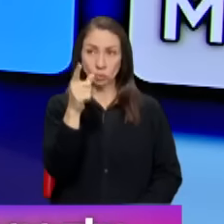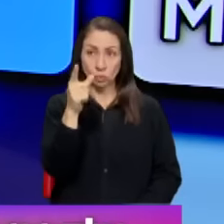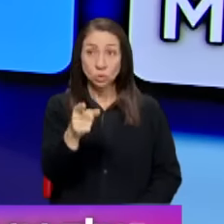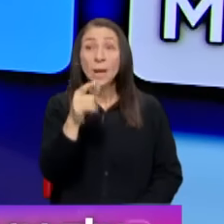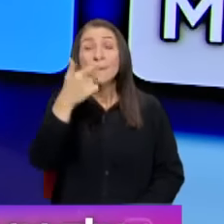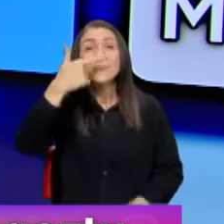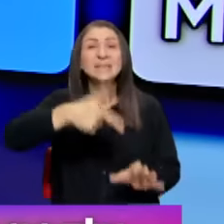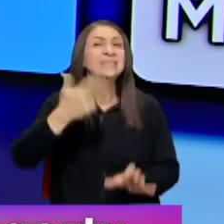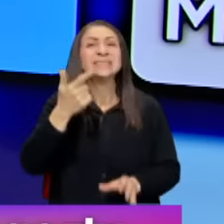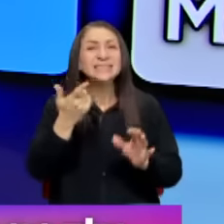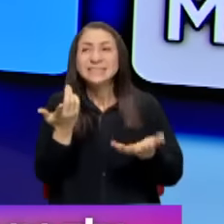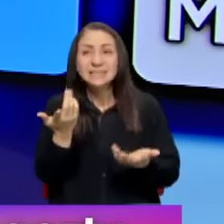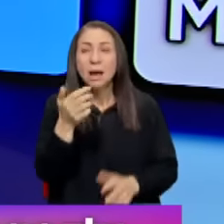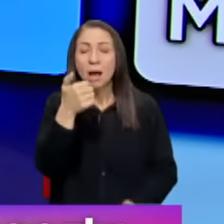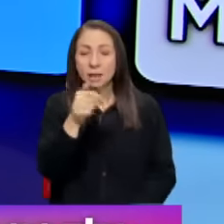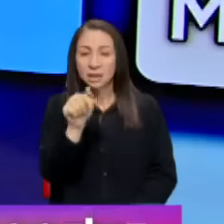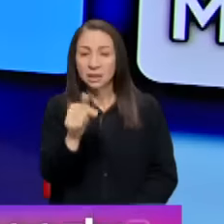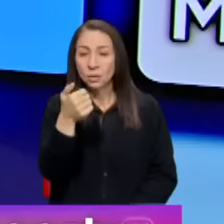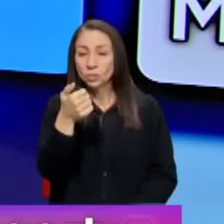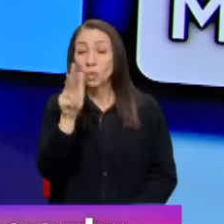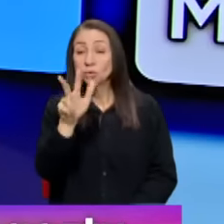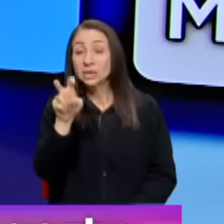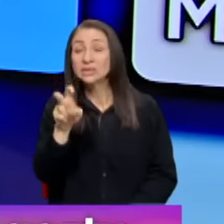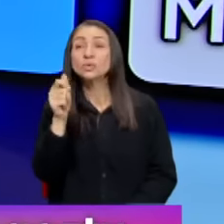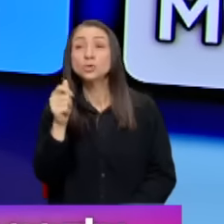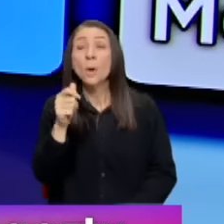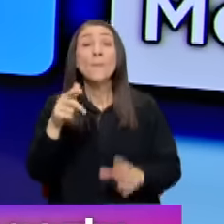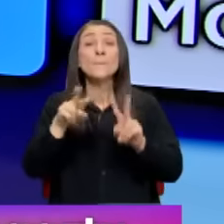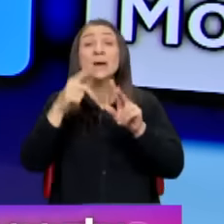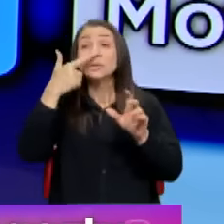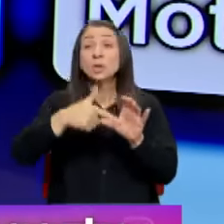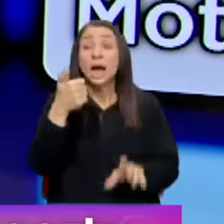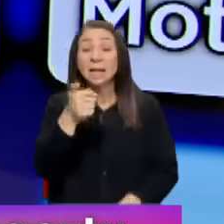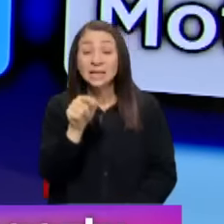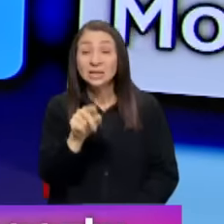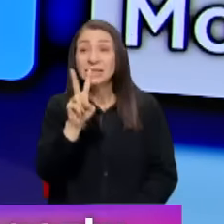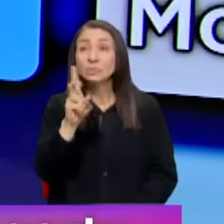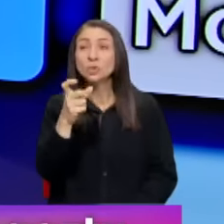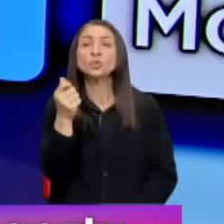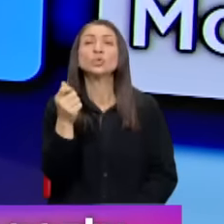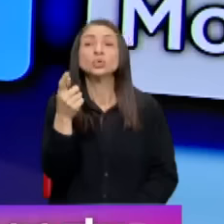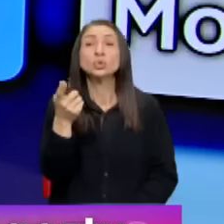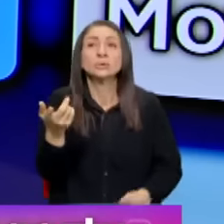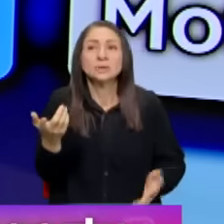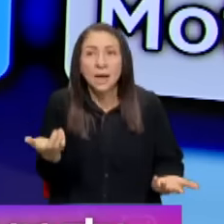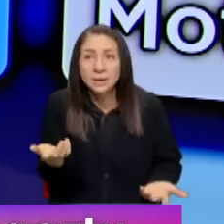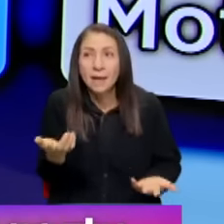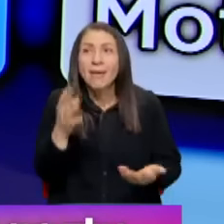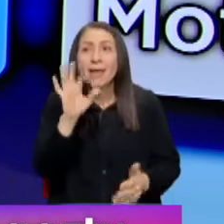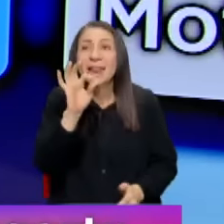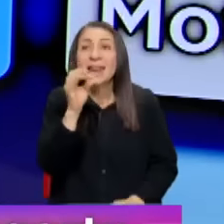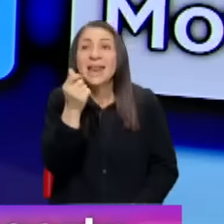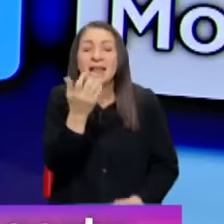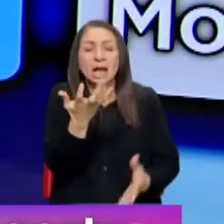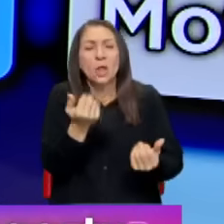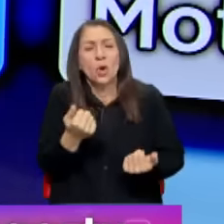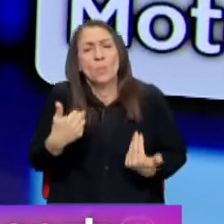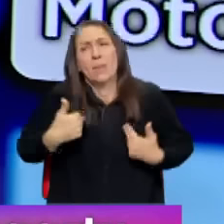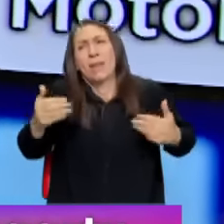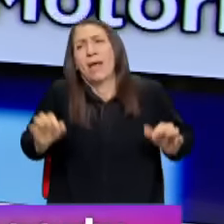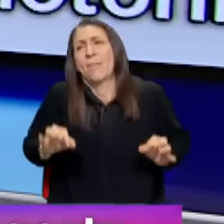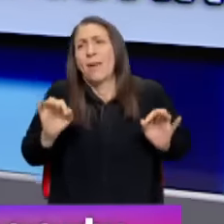kuruş. Benzin 6 lira 38 kuruş. Motorin 6 lira 29 kuruş. Yani 50 liralık alıyorum ben